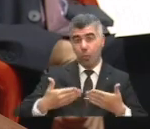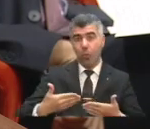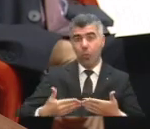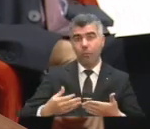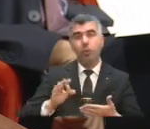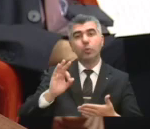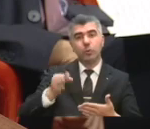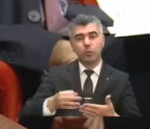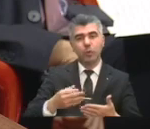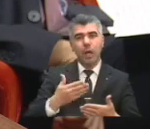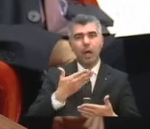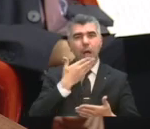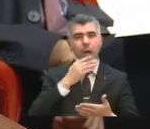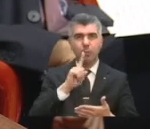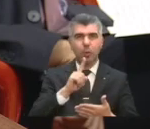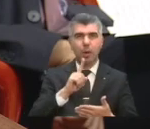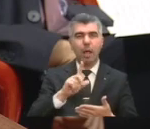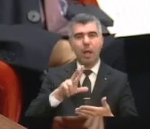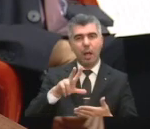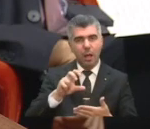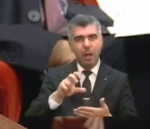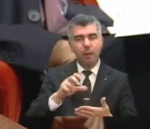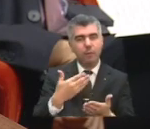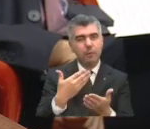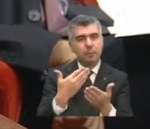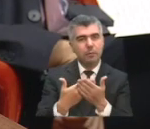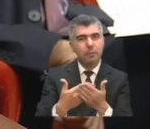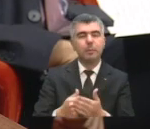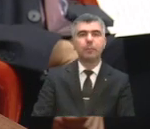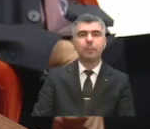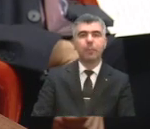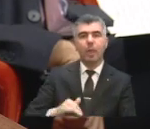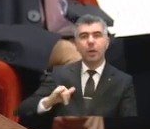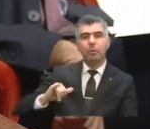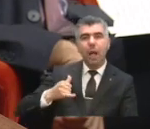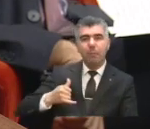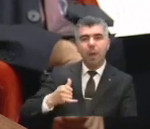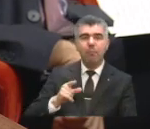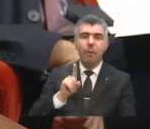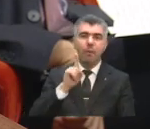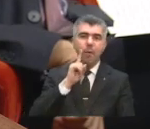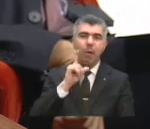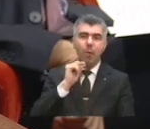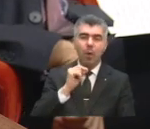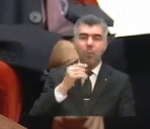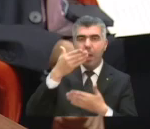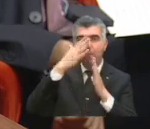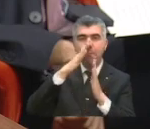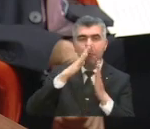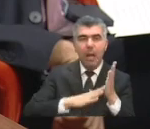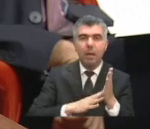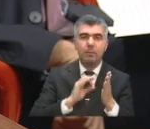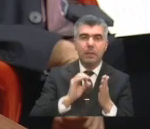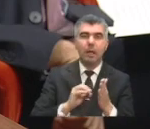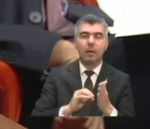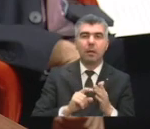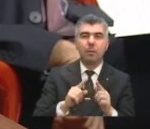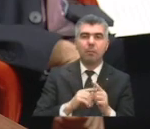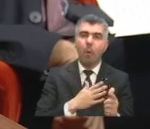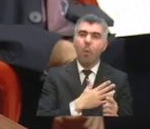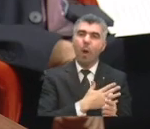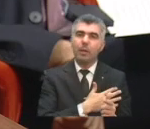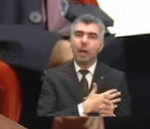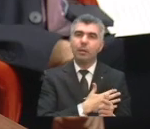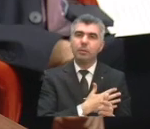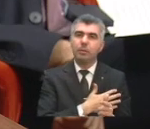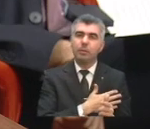بان في الحقيقه كنا عارفين، ولكن زاد تاكد وتبين بان شبابنا والشابات المغربيات متثبتين بالمواطنه ديالهم،